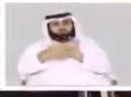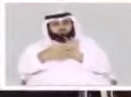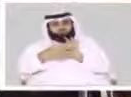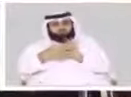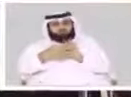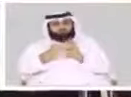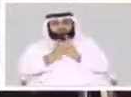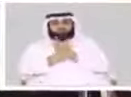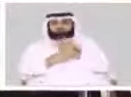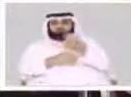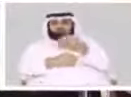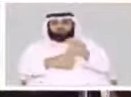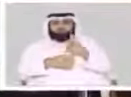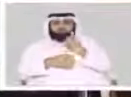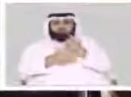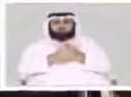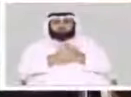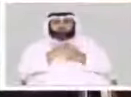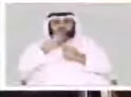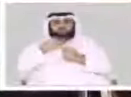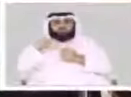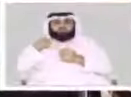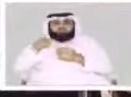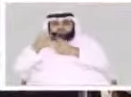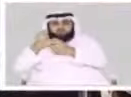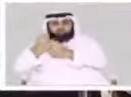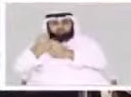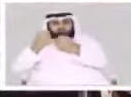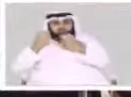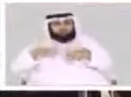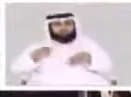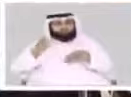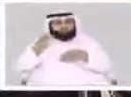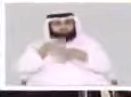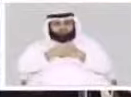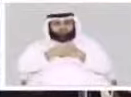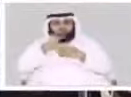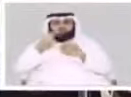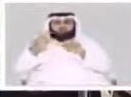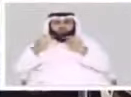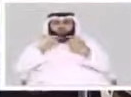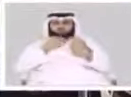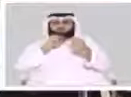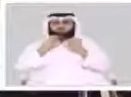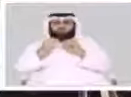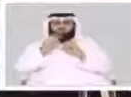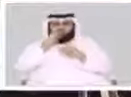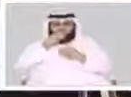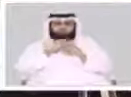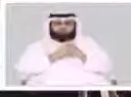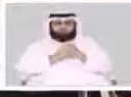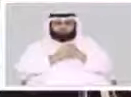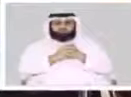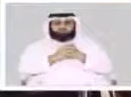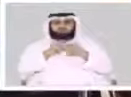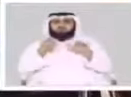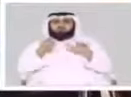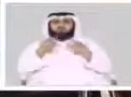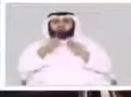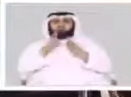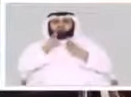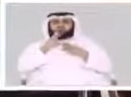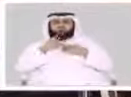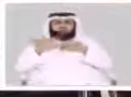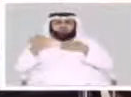ولم تفي لي، ائتمنتك فخنتني. العداوة والبغضاء المحاكم تمتلئ بماذا؟